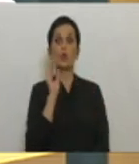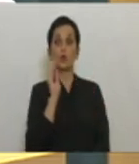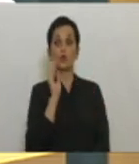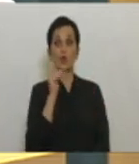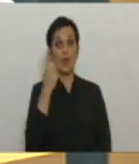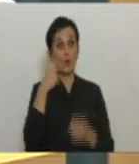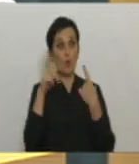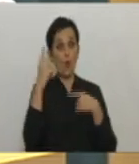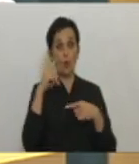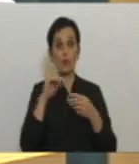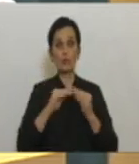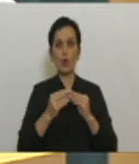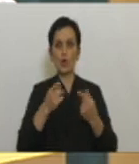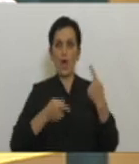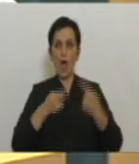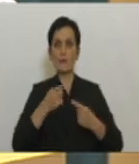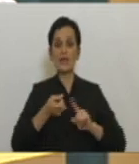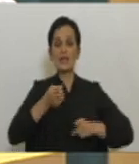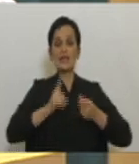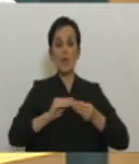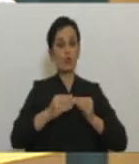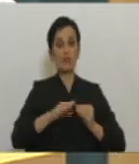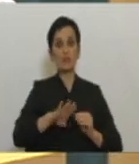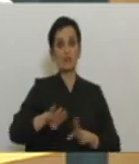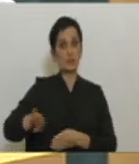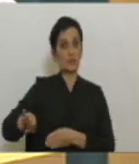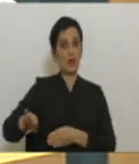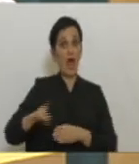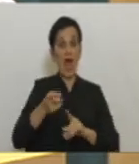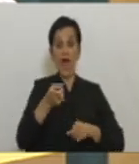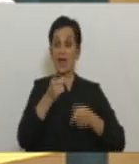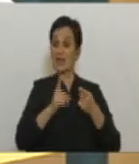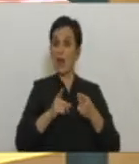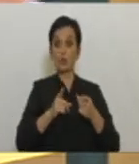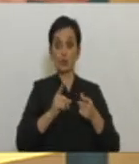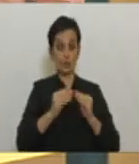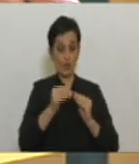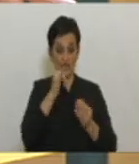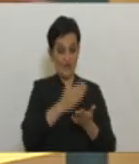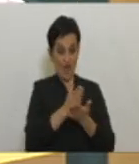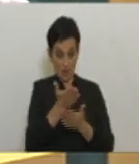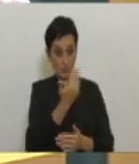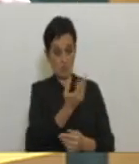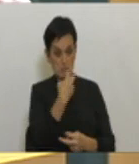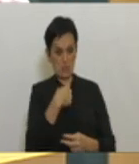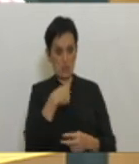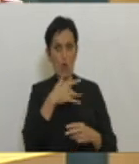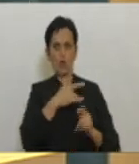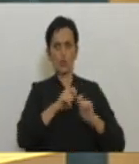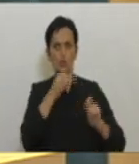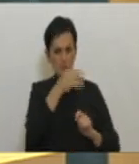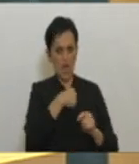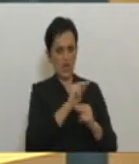მოგონილი პრობლემებს ებრძვი, რეალური პრობლემები რჩება გვერდზე. და ასეთ რეალურ პრობლემებს თქვენ ვერ აგნებთ. მოდი და მიგითითებთ მაშინ. აი გულწრფელად